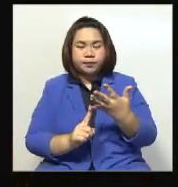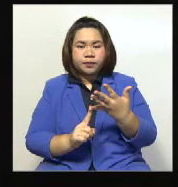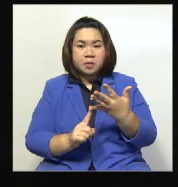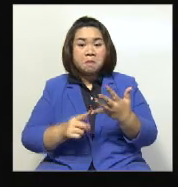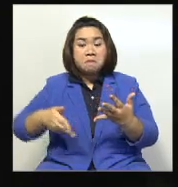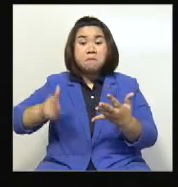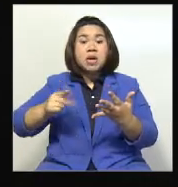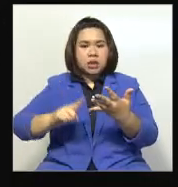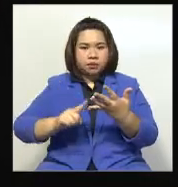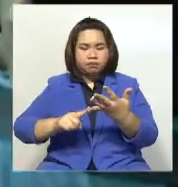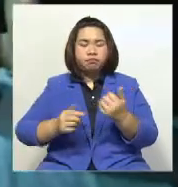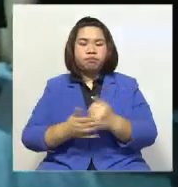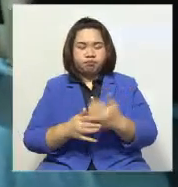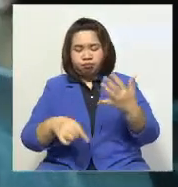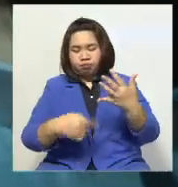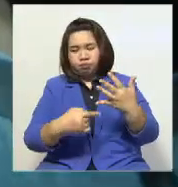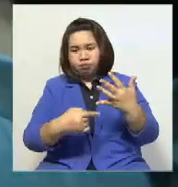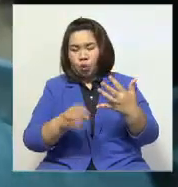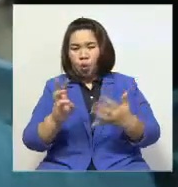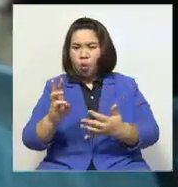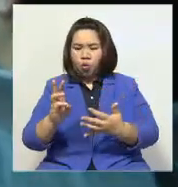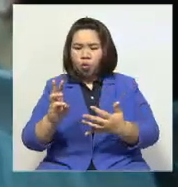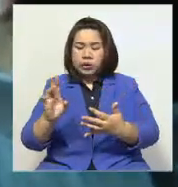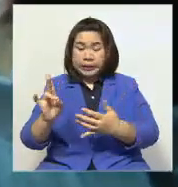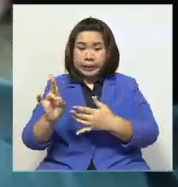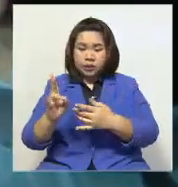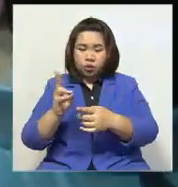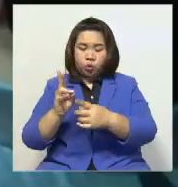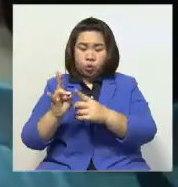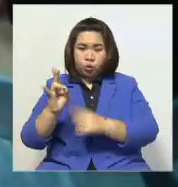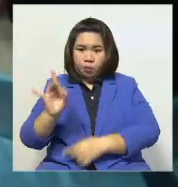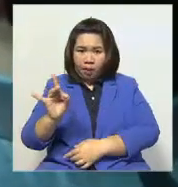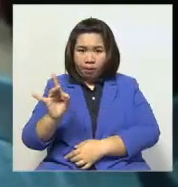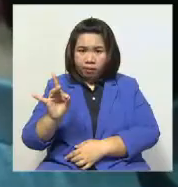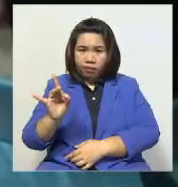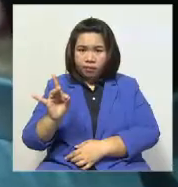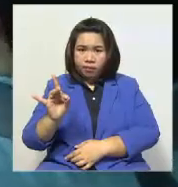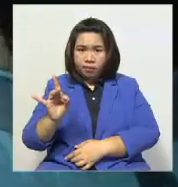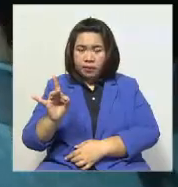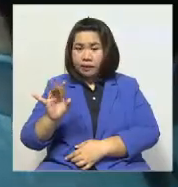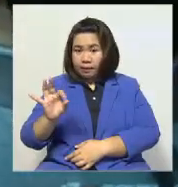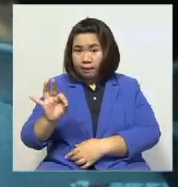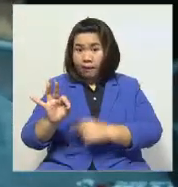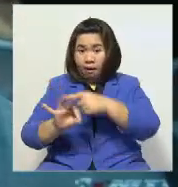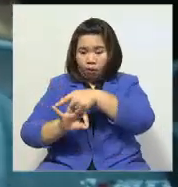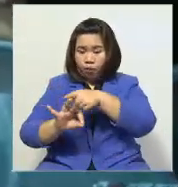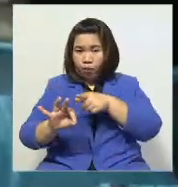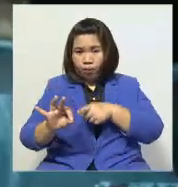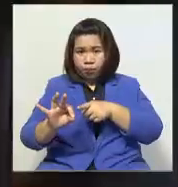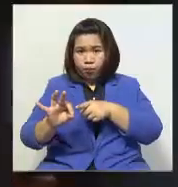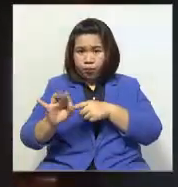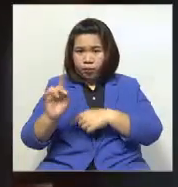วมือปืนนายนิเวศยิ่งดีนายโกวันศิลปาโนนายวินัยศิลปาโนและนายภูธรสิ